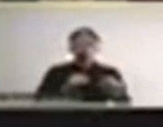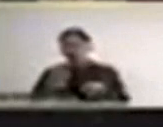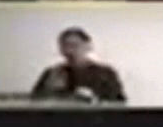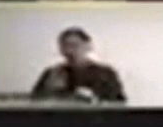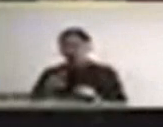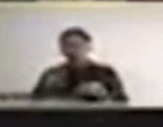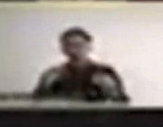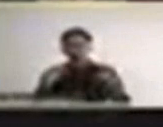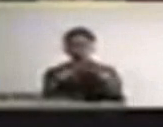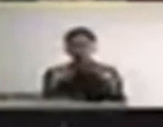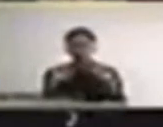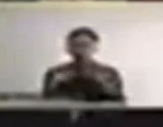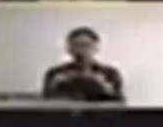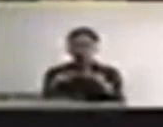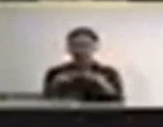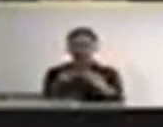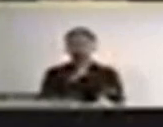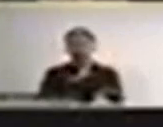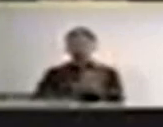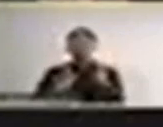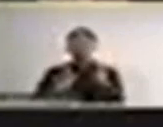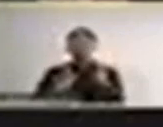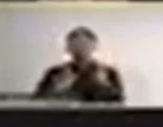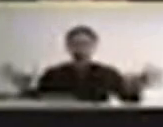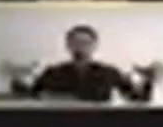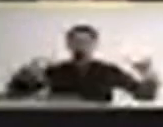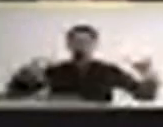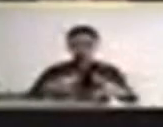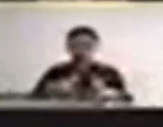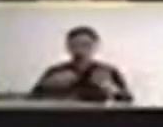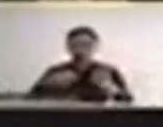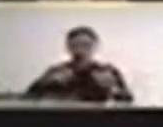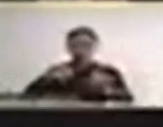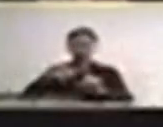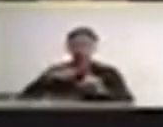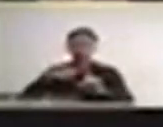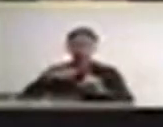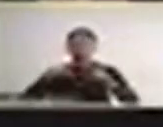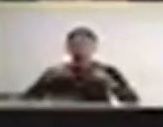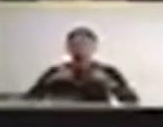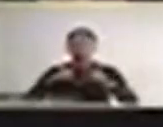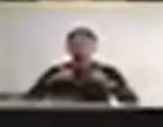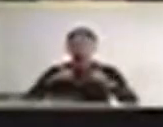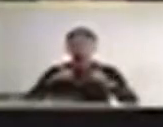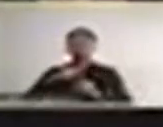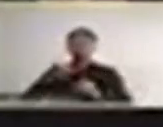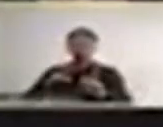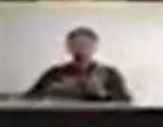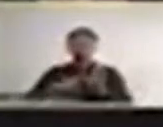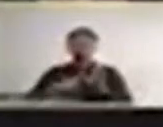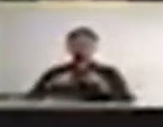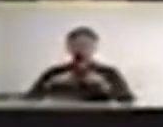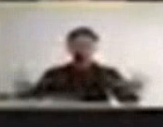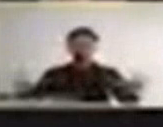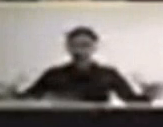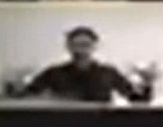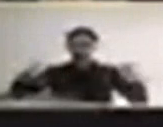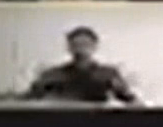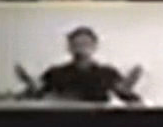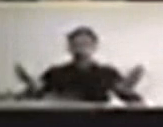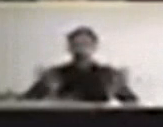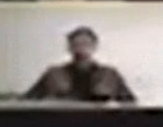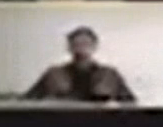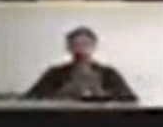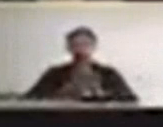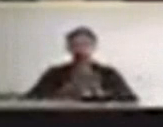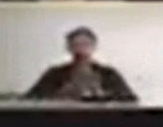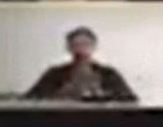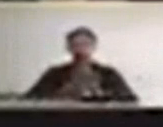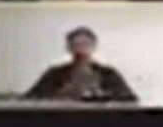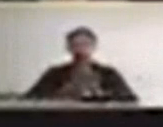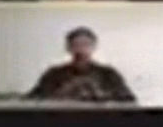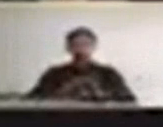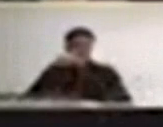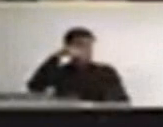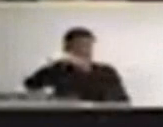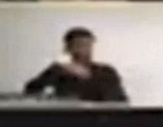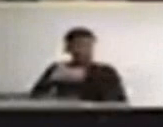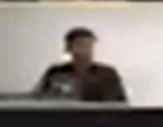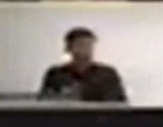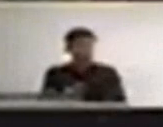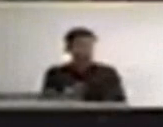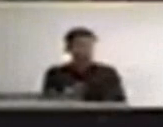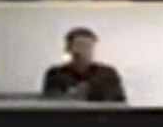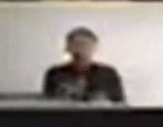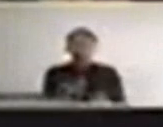dilakukan karantina di sekolah-sekolah itu. Maka kita harus belajar dari sini. Seandainya dibuka, kemungkinan akan ada peningkatan